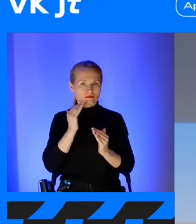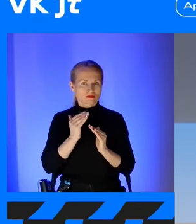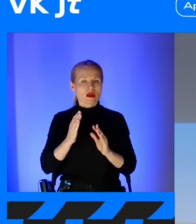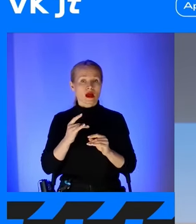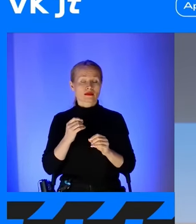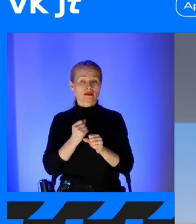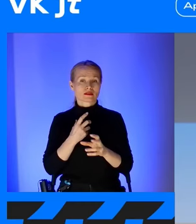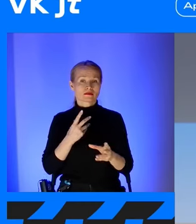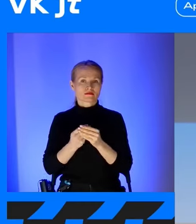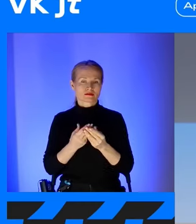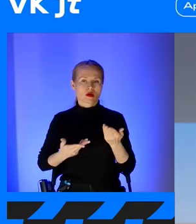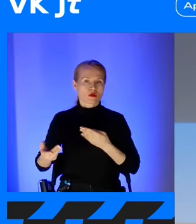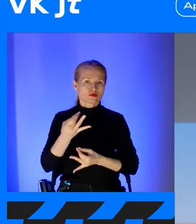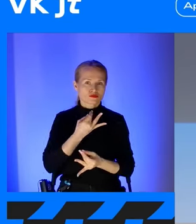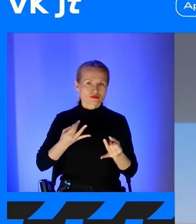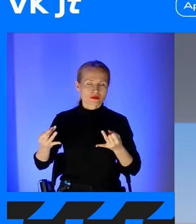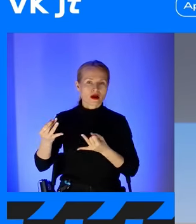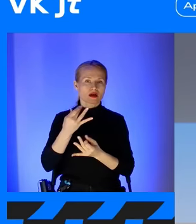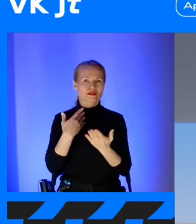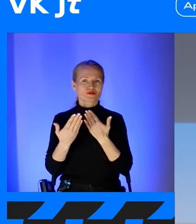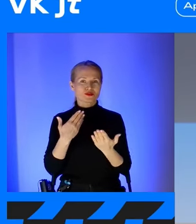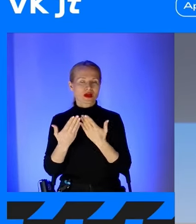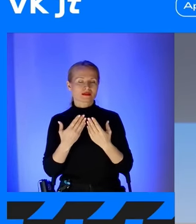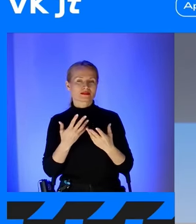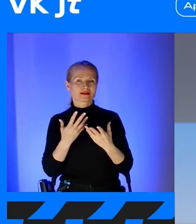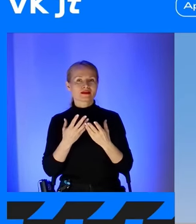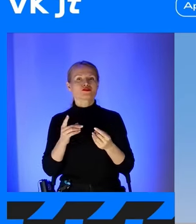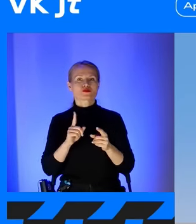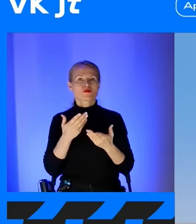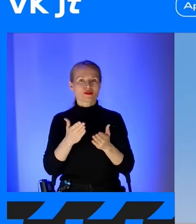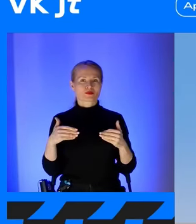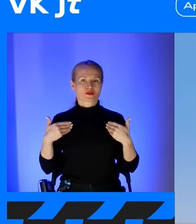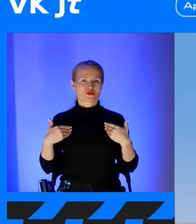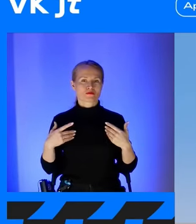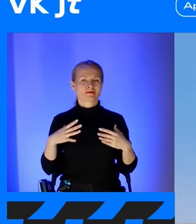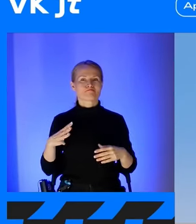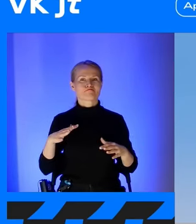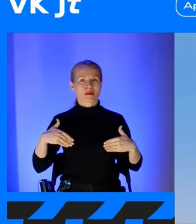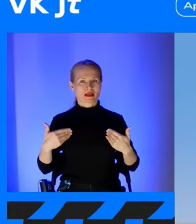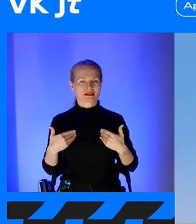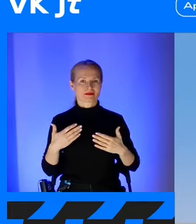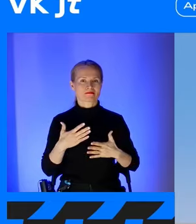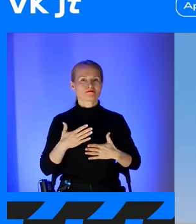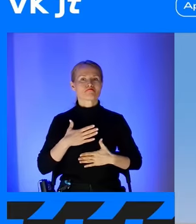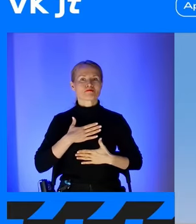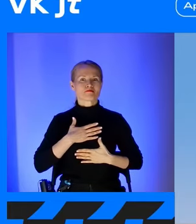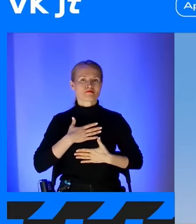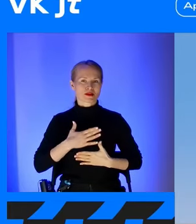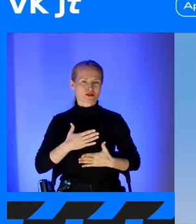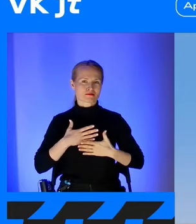общаться И вот чтобы ваши продукты приносили пользу Спасибо большое за внимание Вы